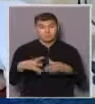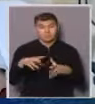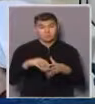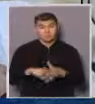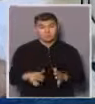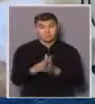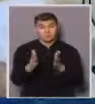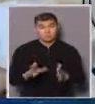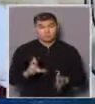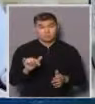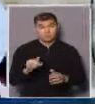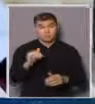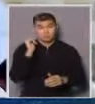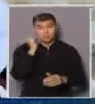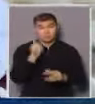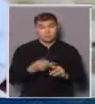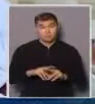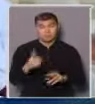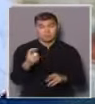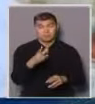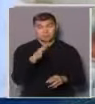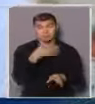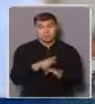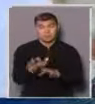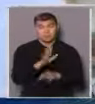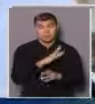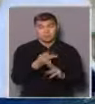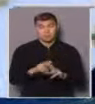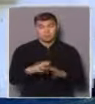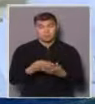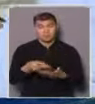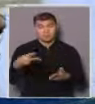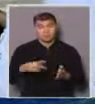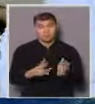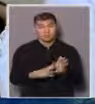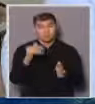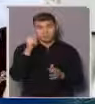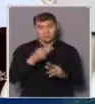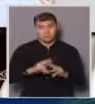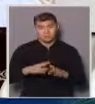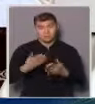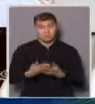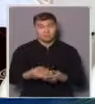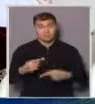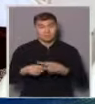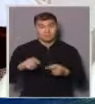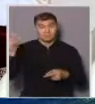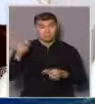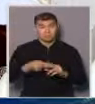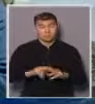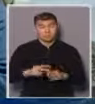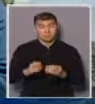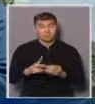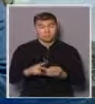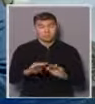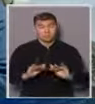ең үлкені Балзиба әже, 103-ке толған кейуана 2019 жылы Миялы селосынан қоныс аударған. 12